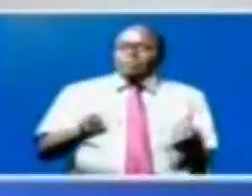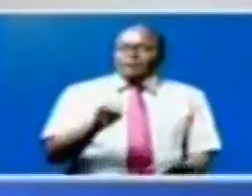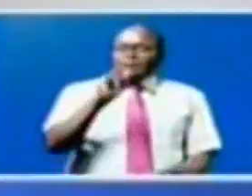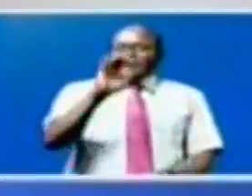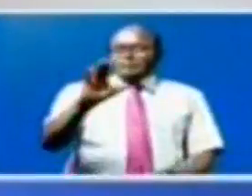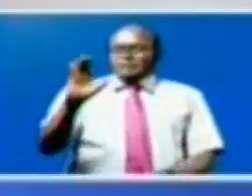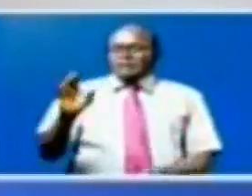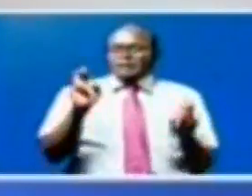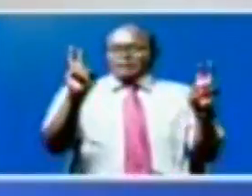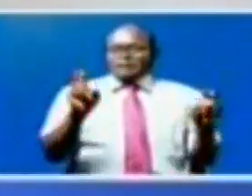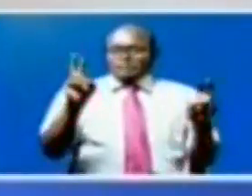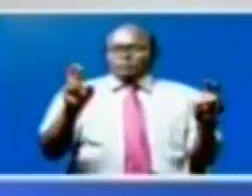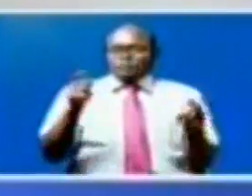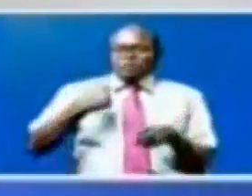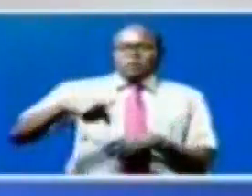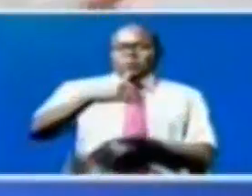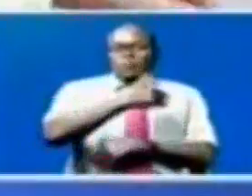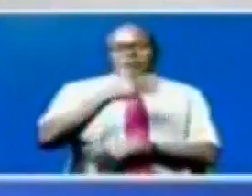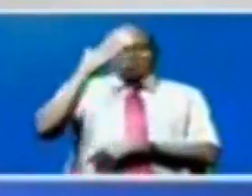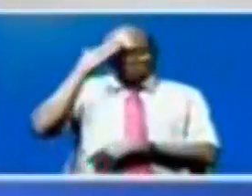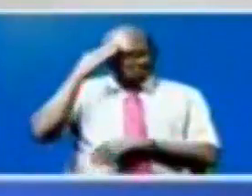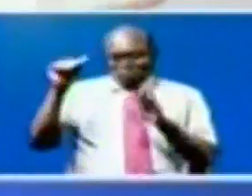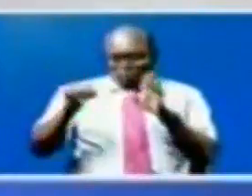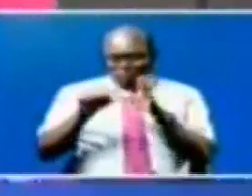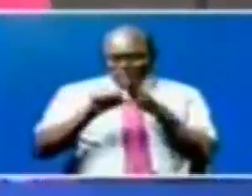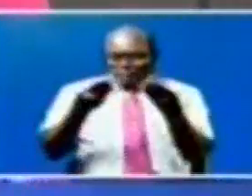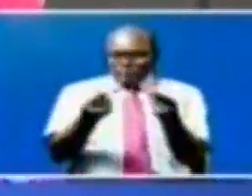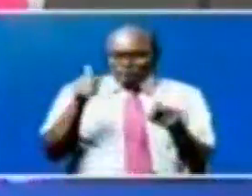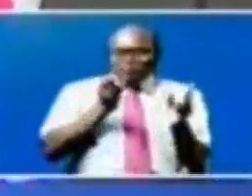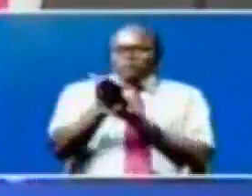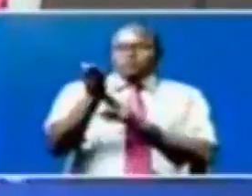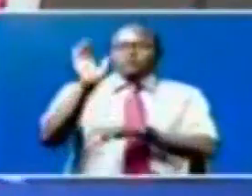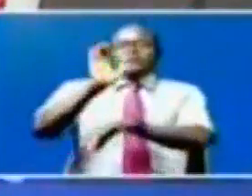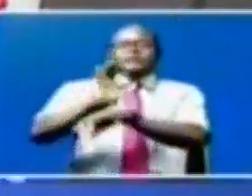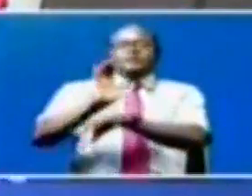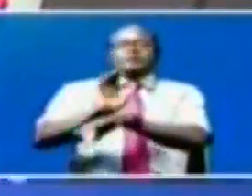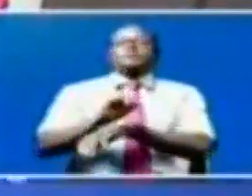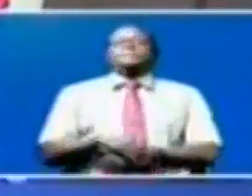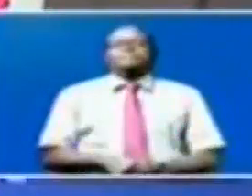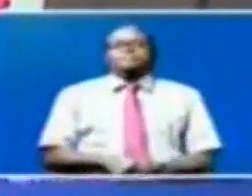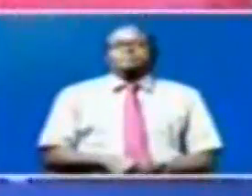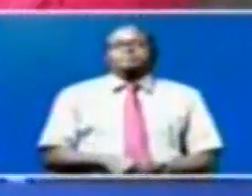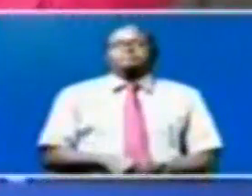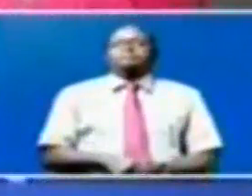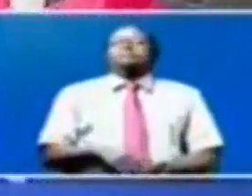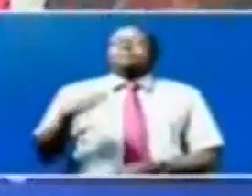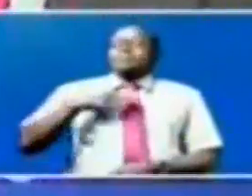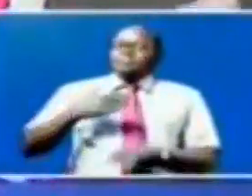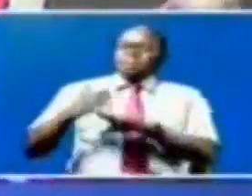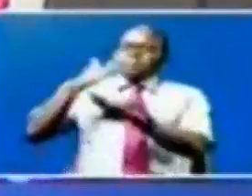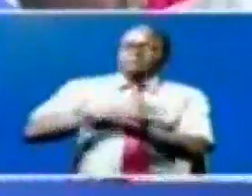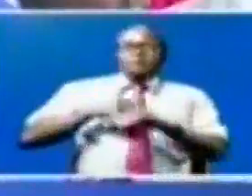ICC, tunajua dawa yake ni hapa kwa altar. Wale wakora wenyewe ambao